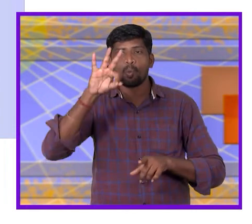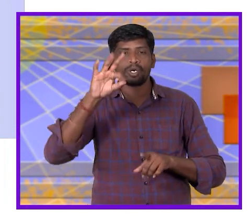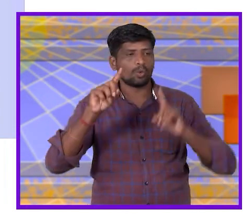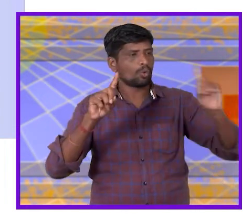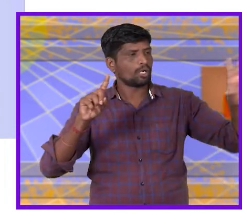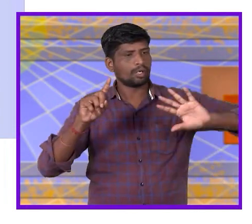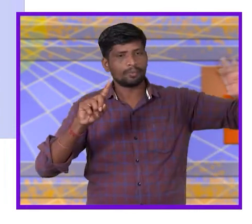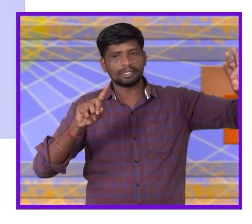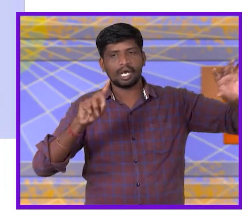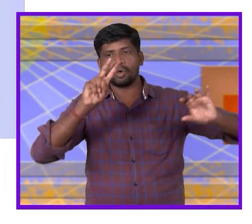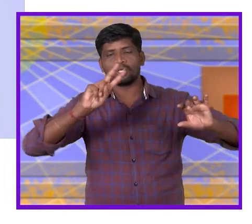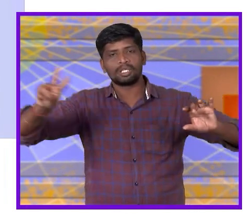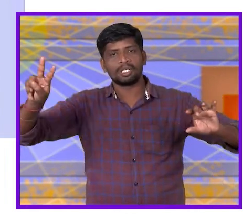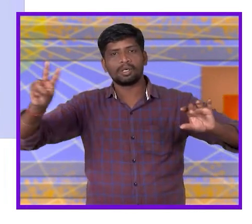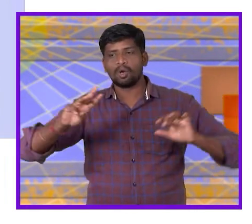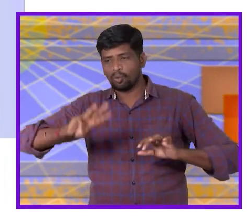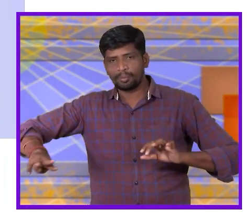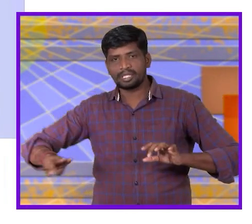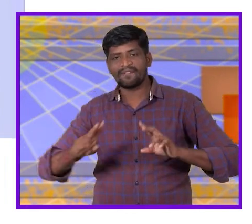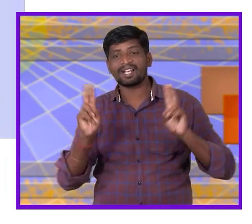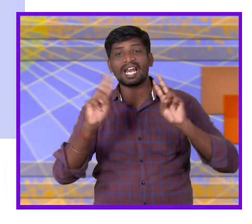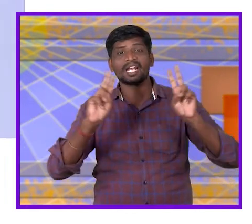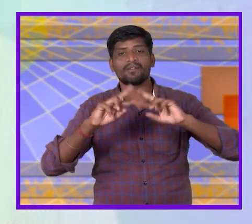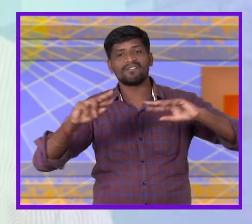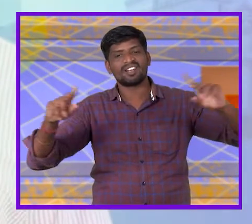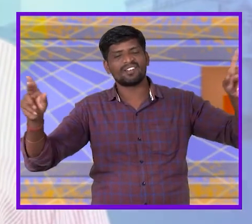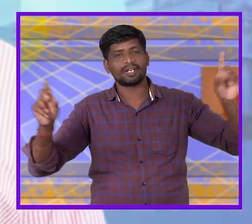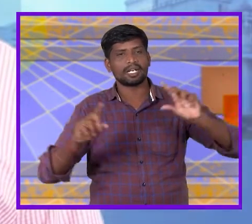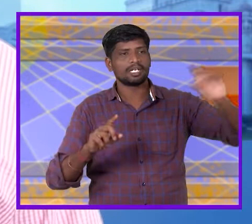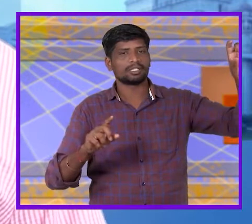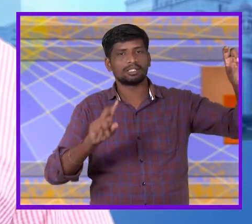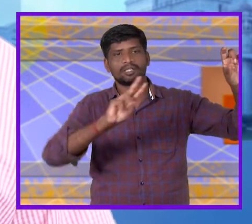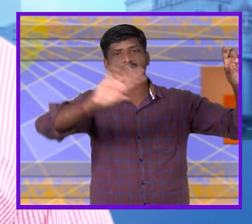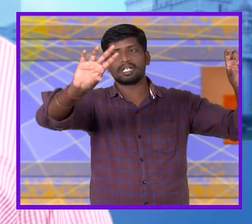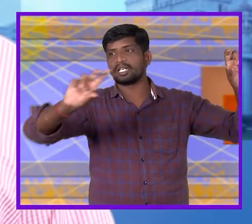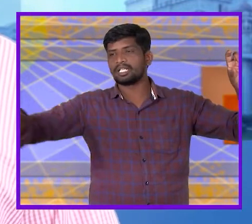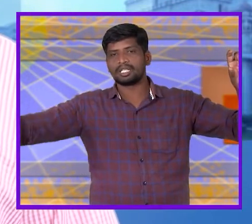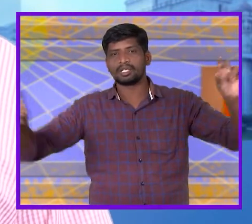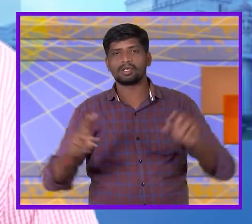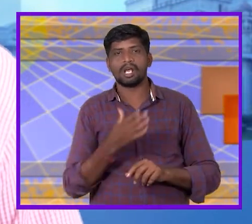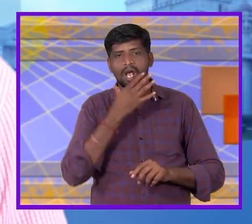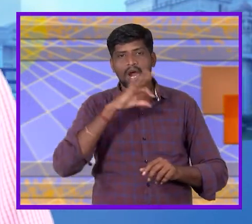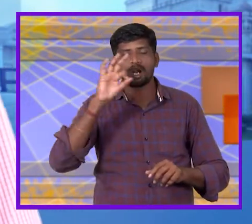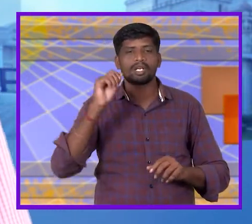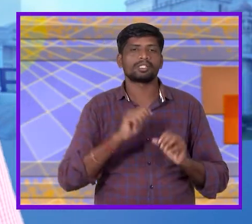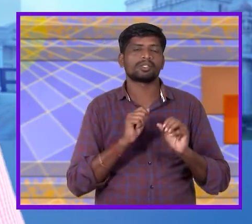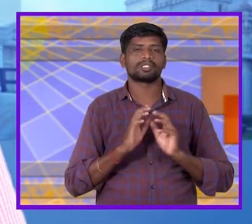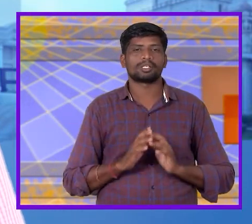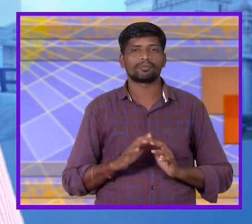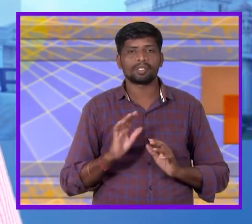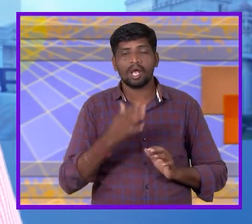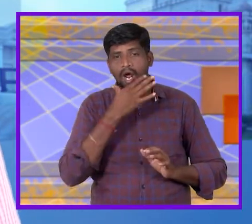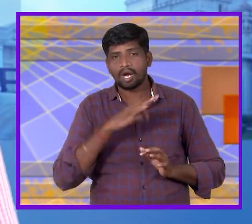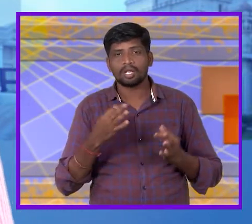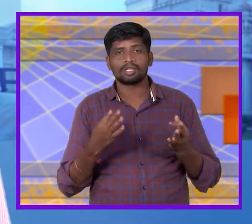உள்ள திருக்குறள்கள் எல்லாம் செந்நிற பளிங்கு கல்லிலும் பொறிக்கப்பட்டிருக்கிறது. மிக அற்புதமாக அமைக்கப்பட்டிருக்கிற இதுக்குள்ள